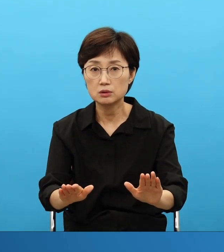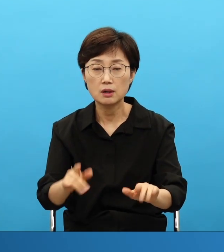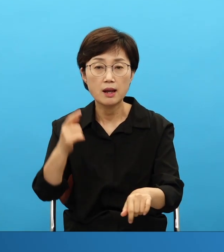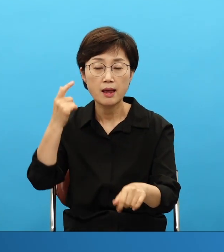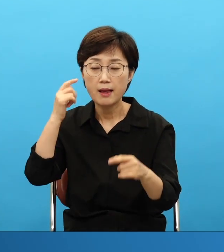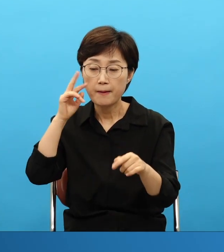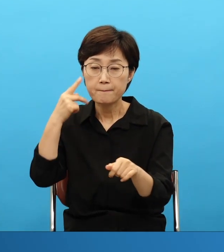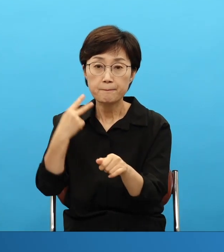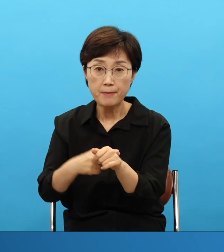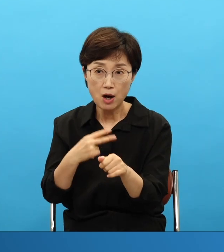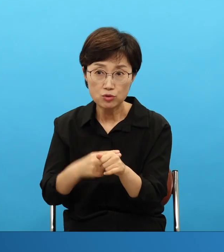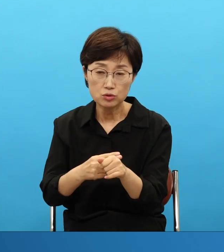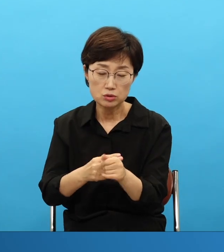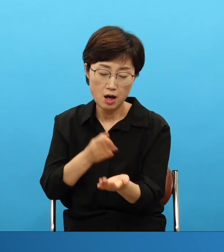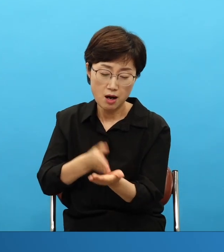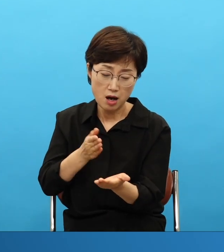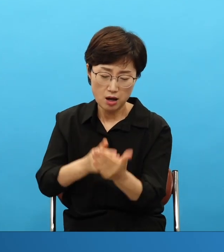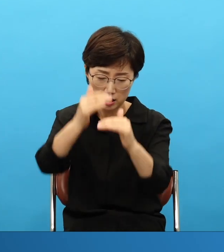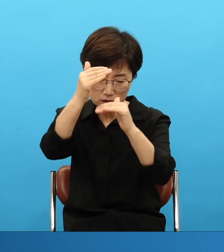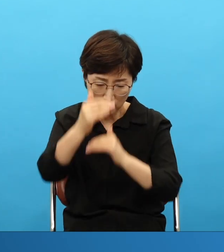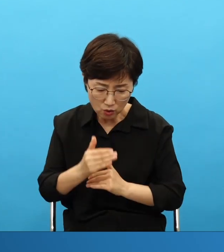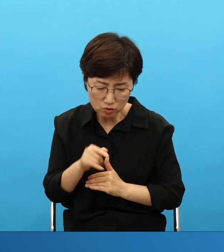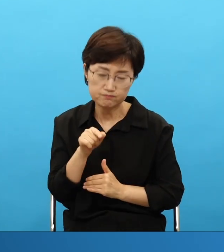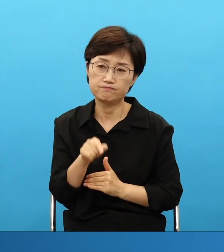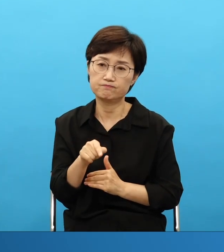굉장히 중요한 얘기를 한 거예요